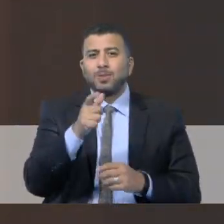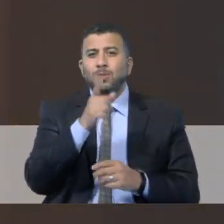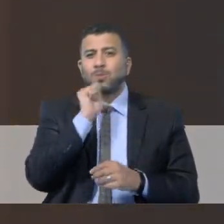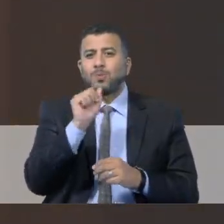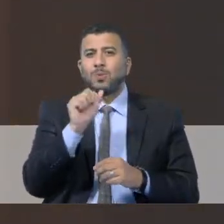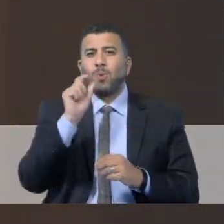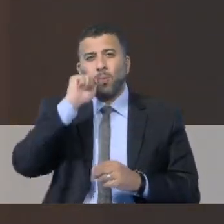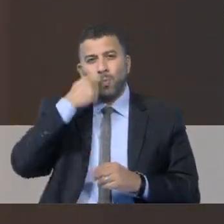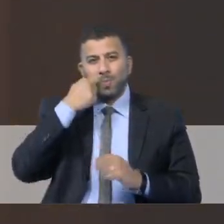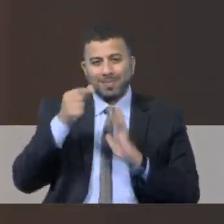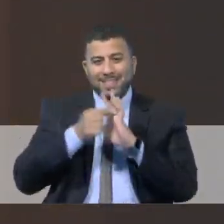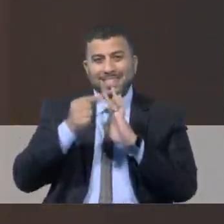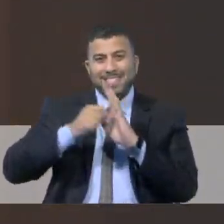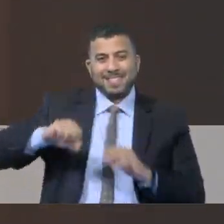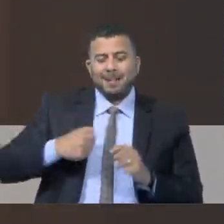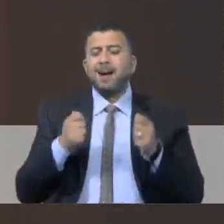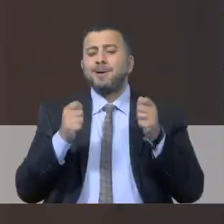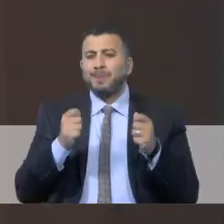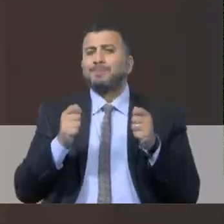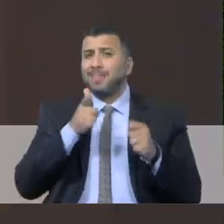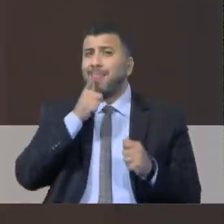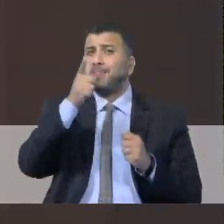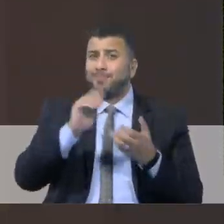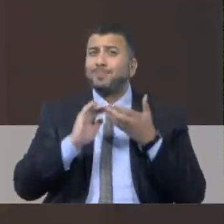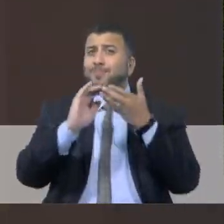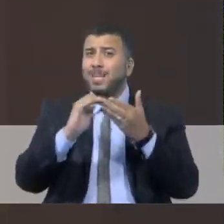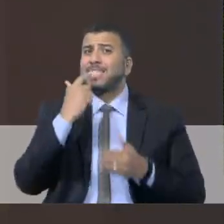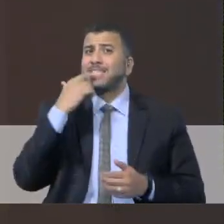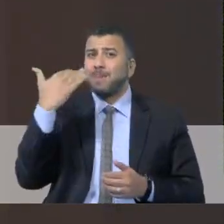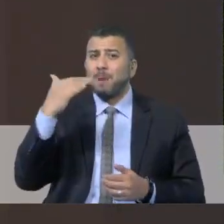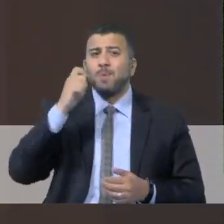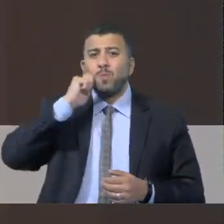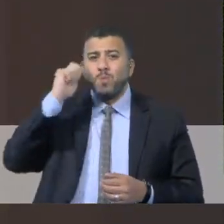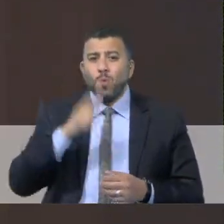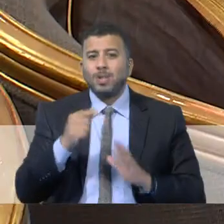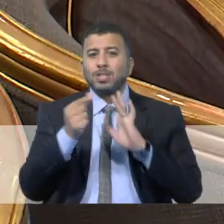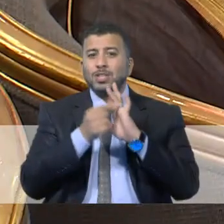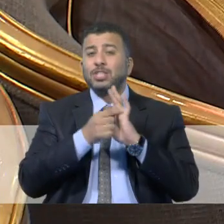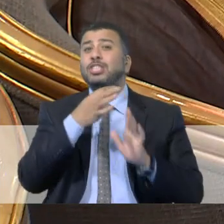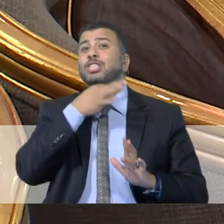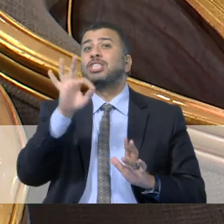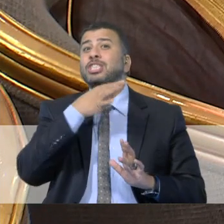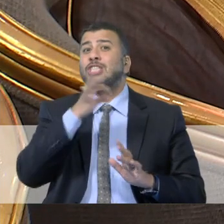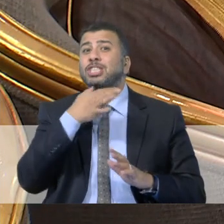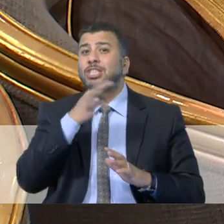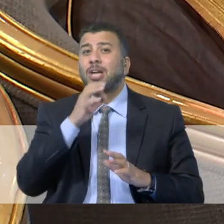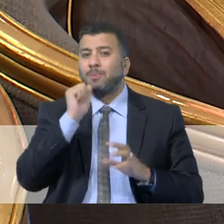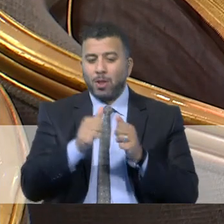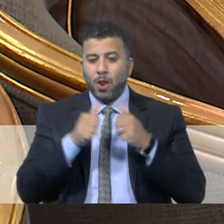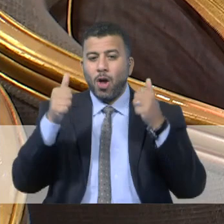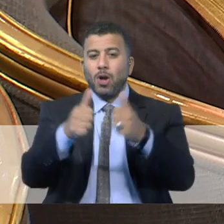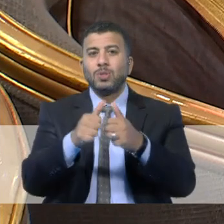أشاد فيها بأهمية الأعراس الجماعية في مساعدة الشباب المواطنين المقبلين على الزواج لتكوين